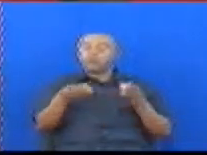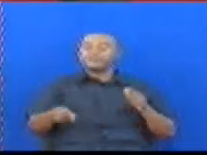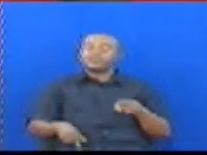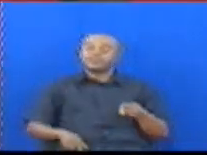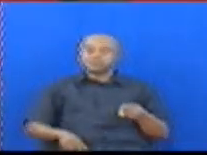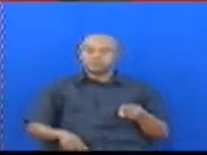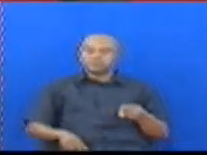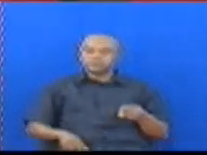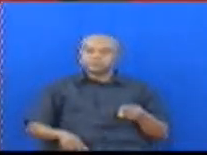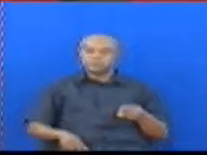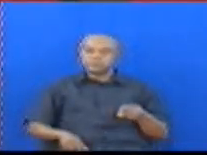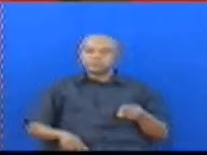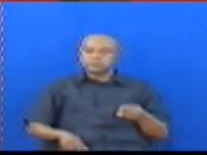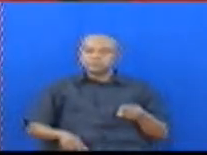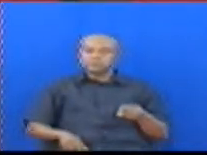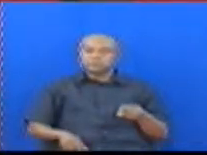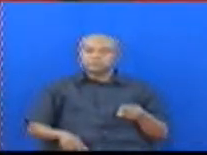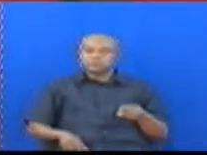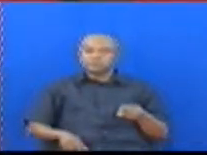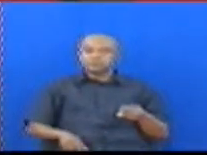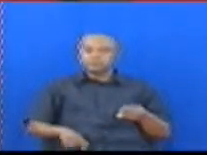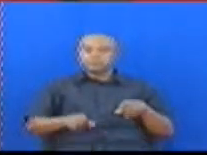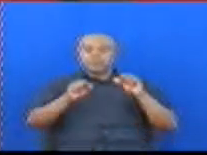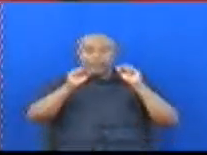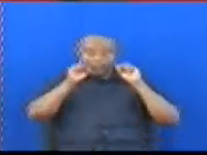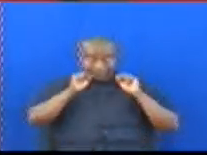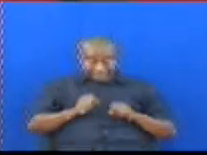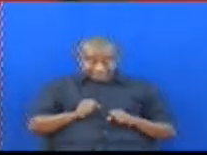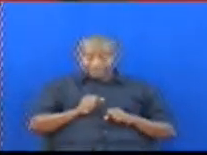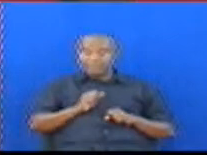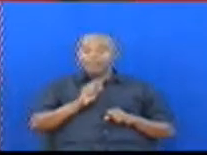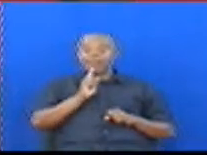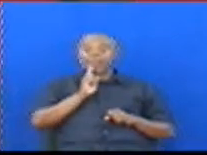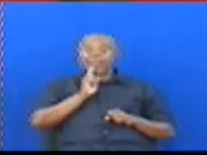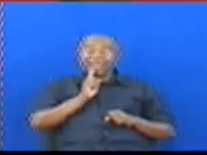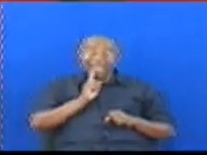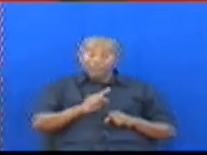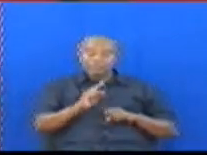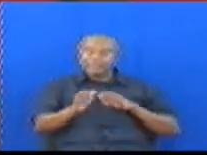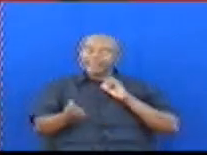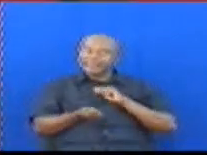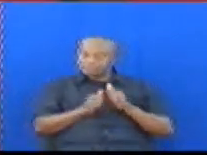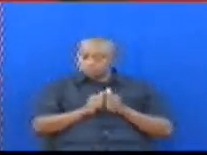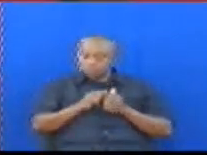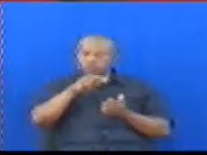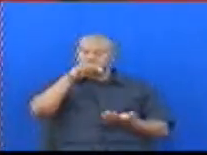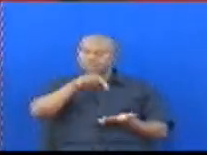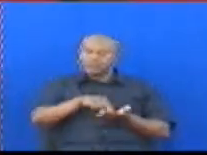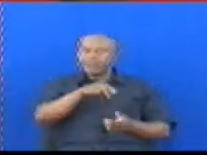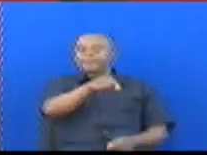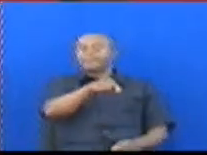husika. Lazima awe ana kitu tunaitwa locus standi. Lazima awe